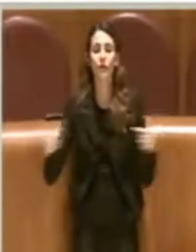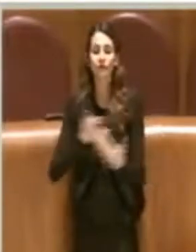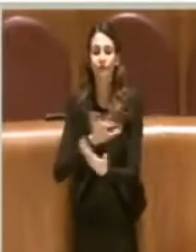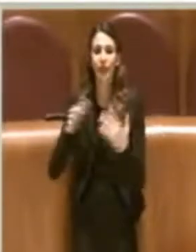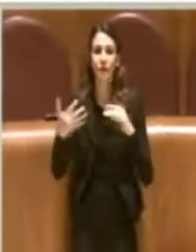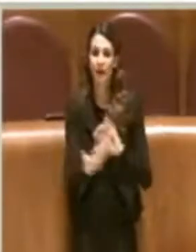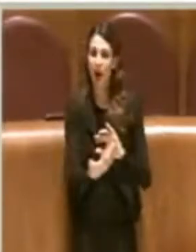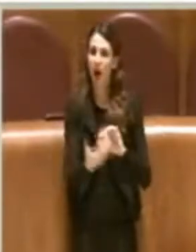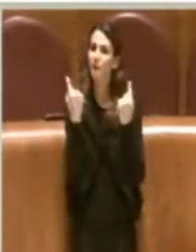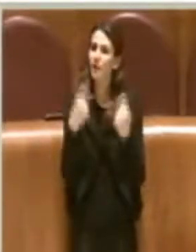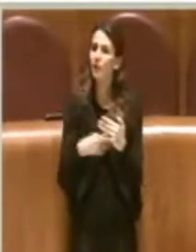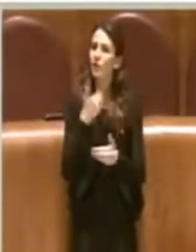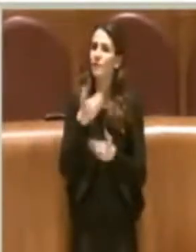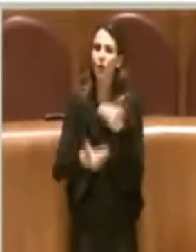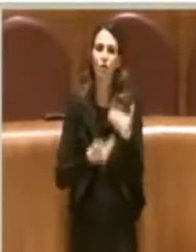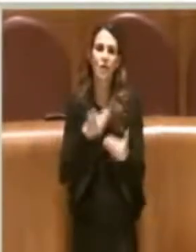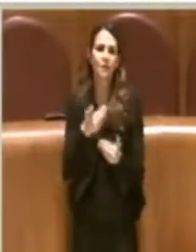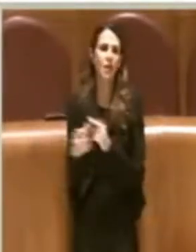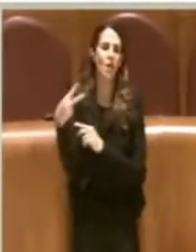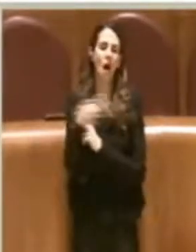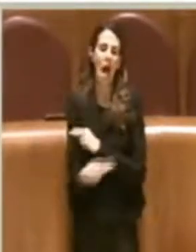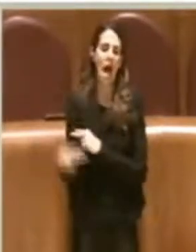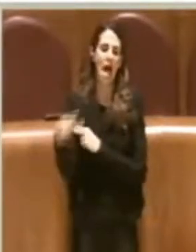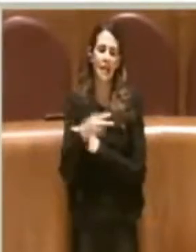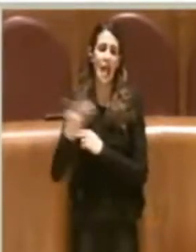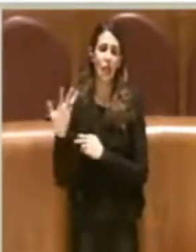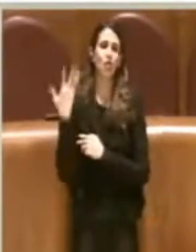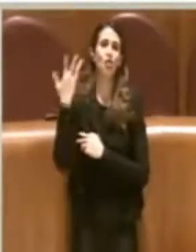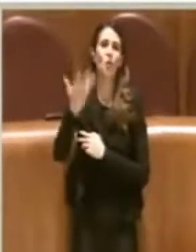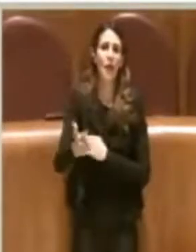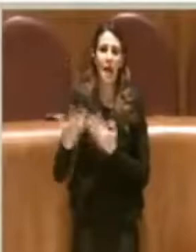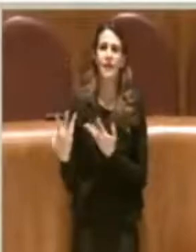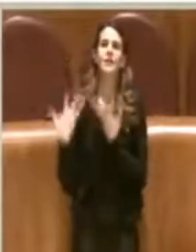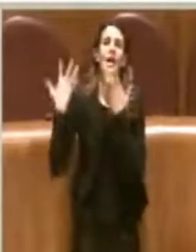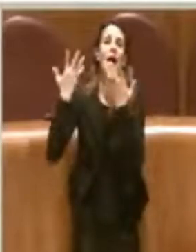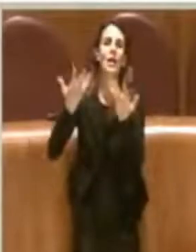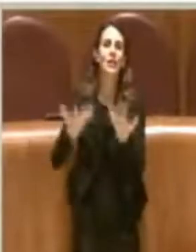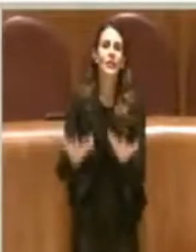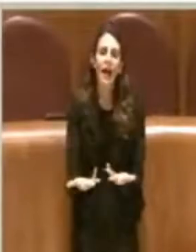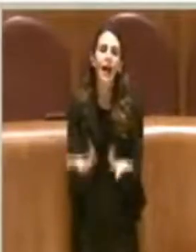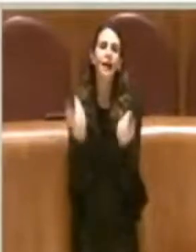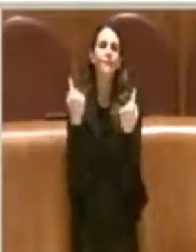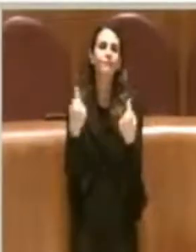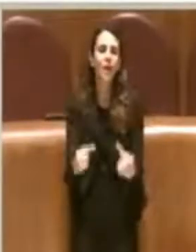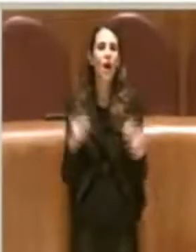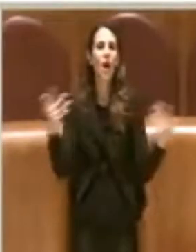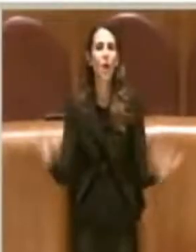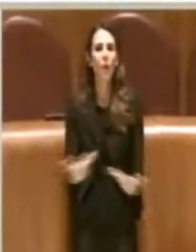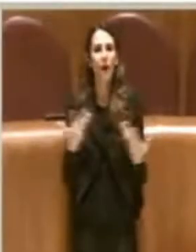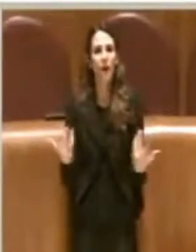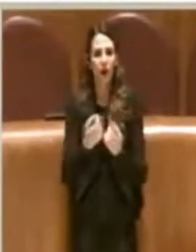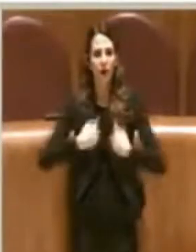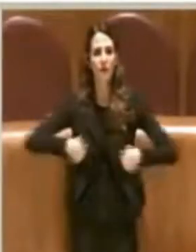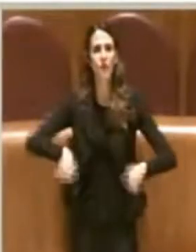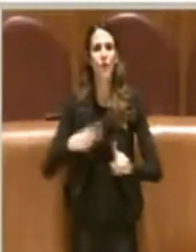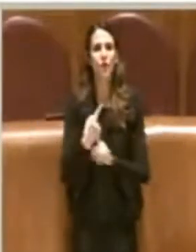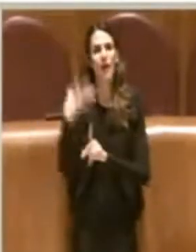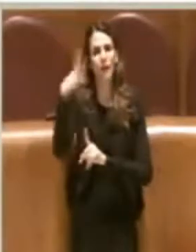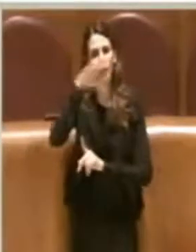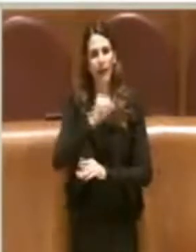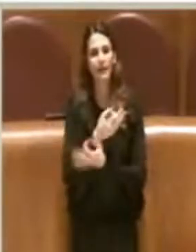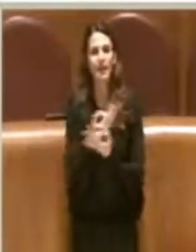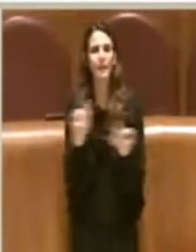che durano degli anni alcune volte cinque anni dieci anni quindi questo è qualcosa che bisogna comprendere quindi alle volte